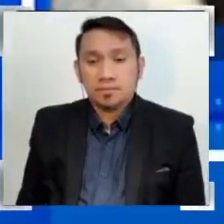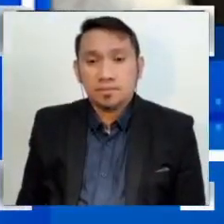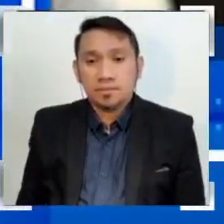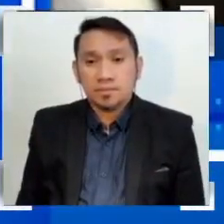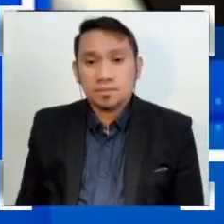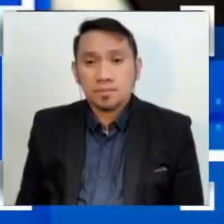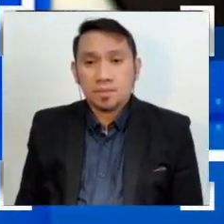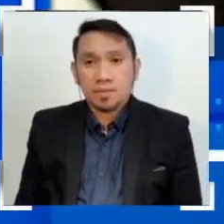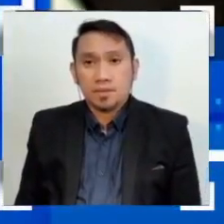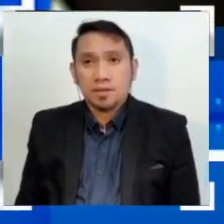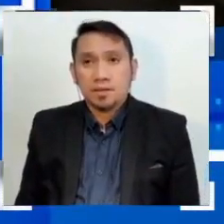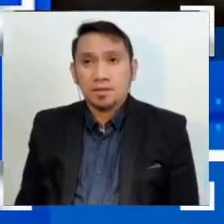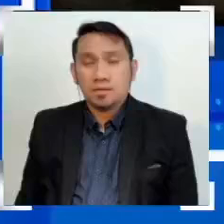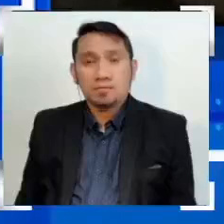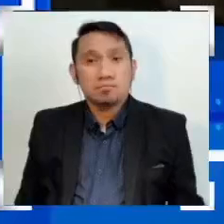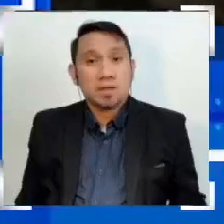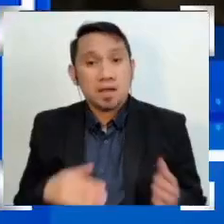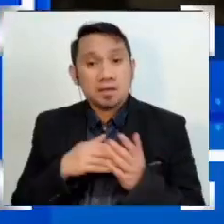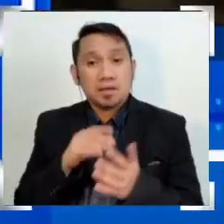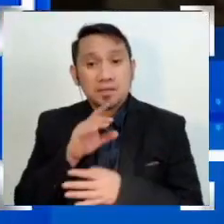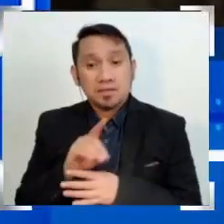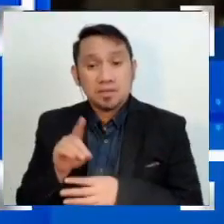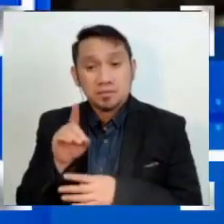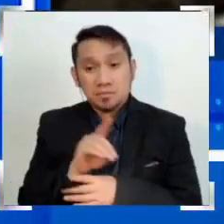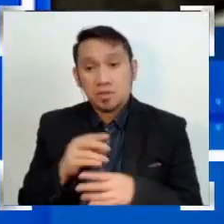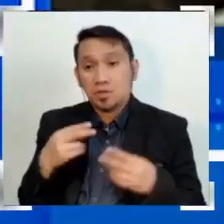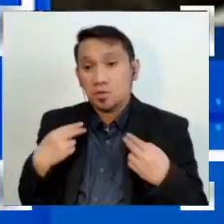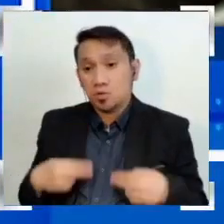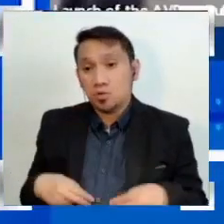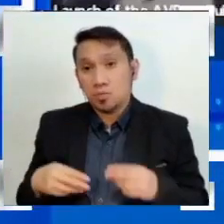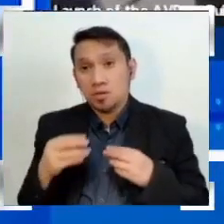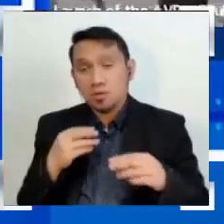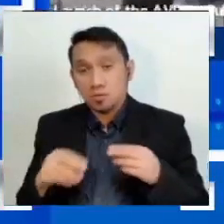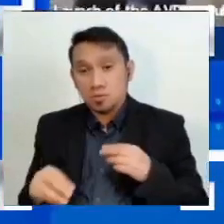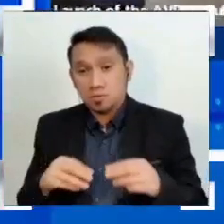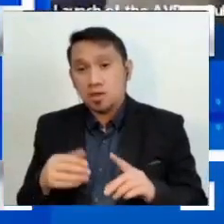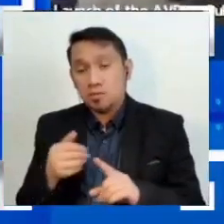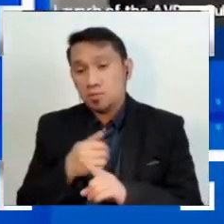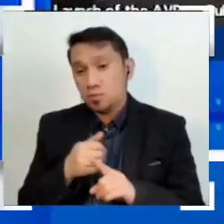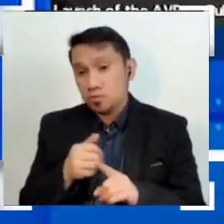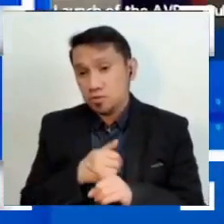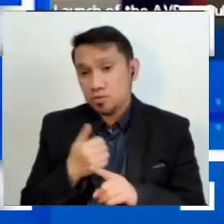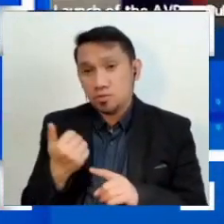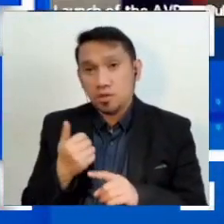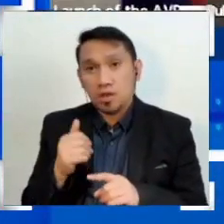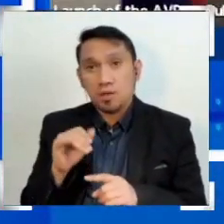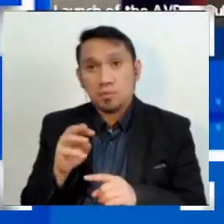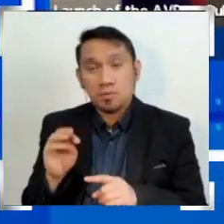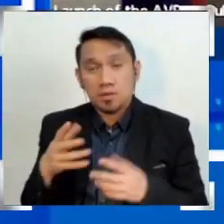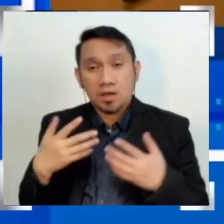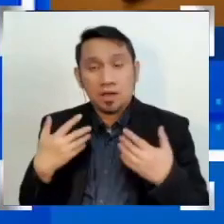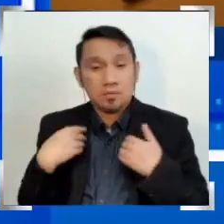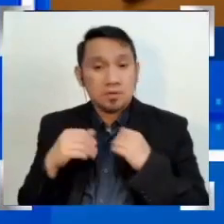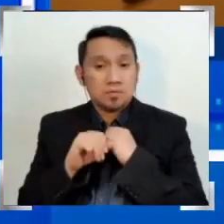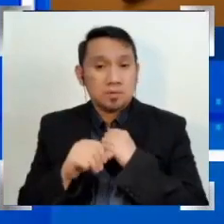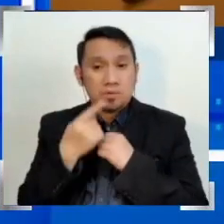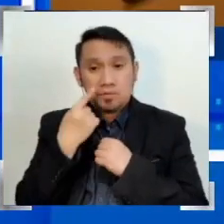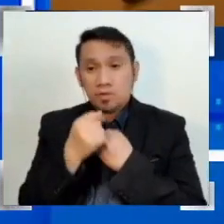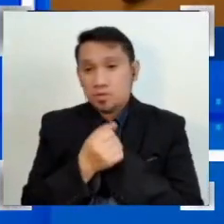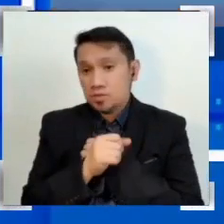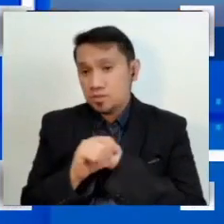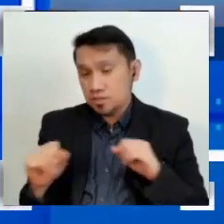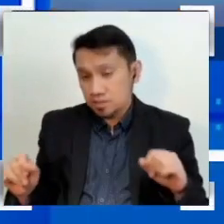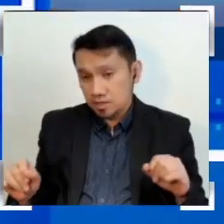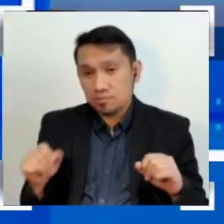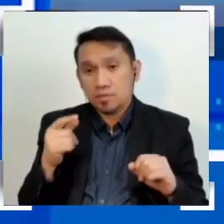Paglaban sa diskriminasyon, human trafficking at pang-aabuso sa migrant workers, isinusulong ng Public Campaign for Safe and Fair Migration in